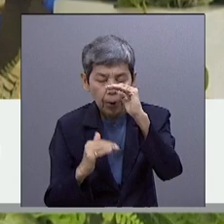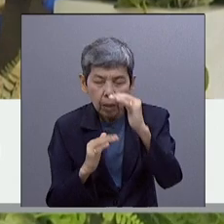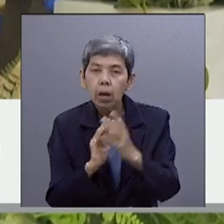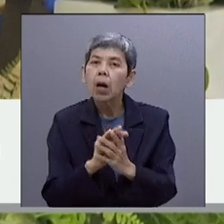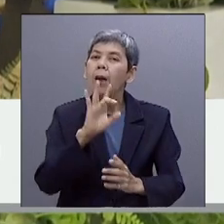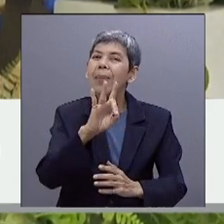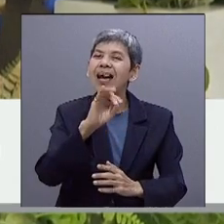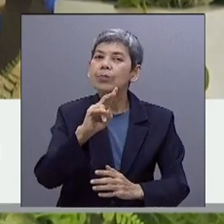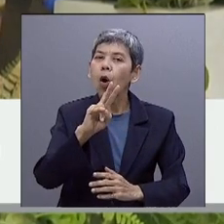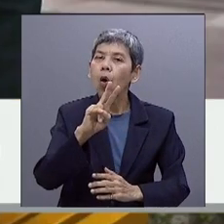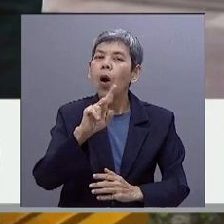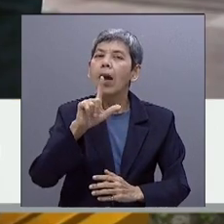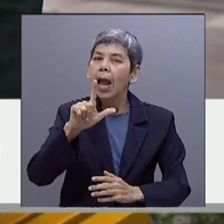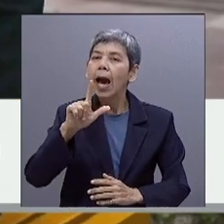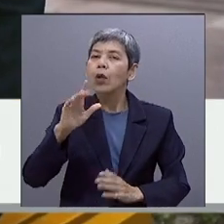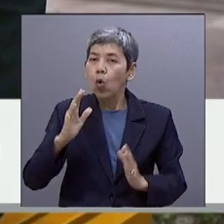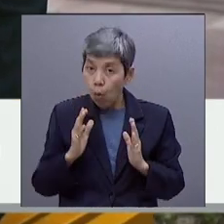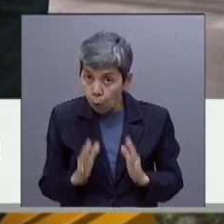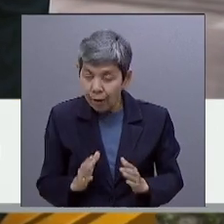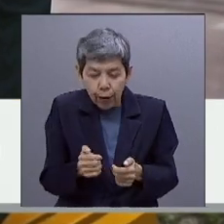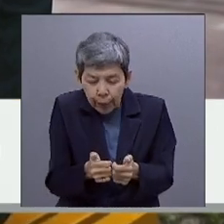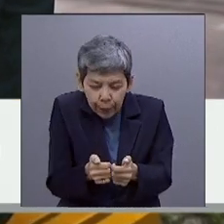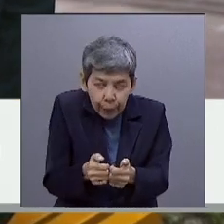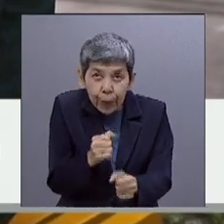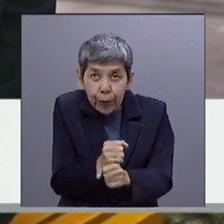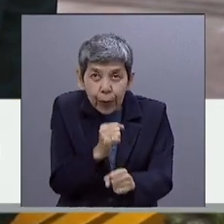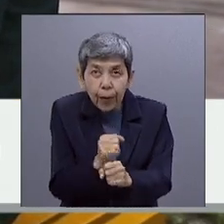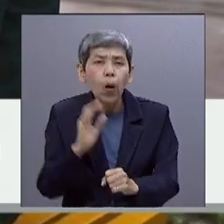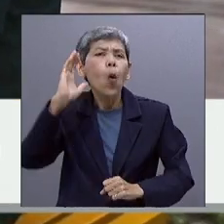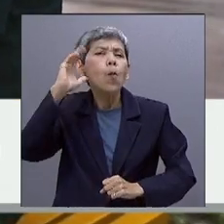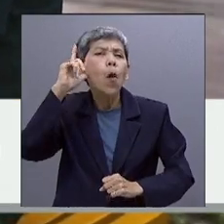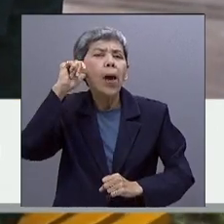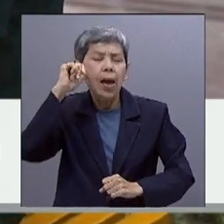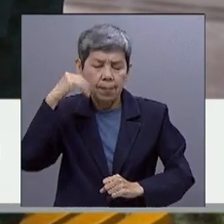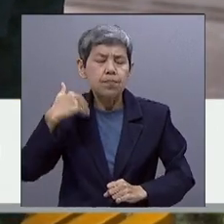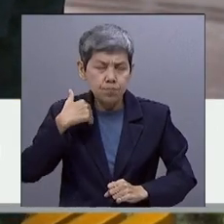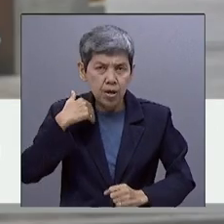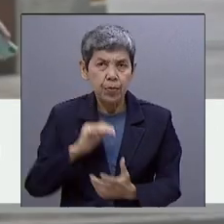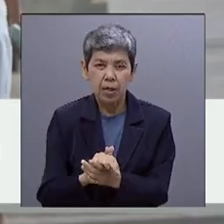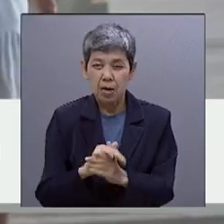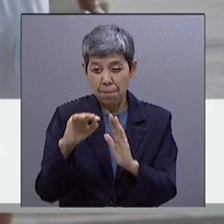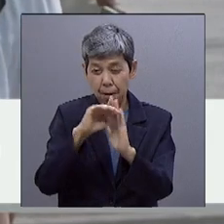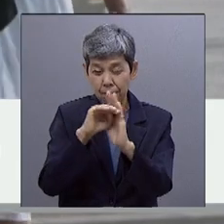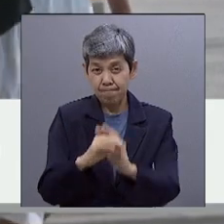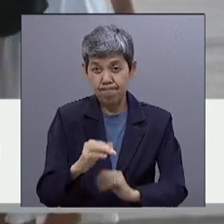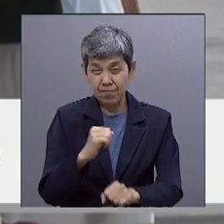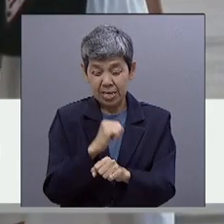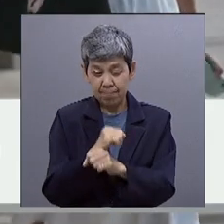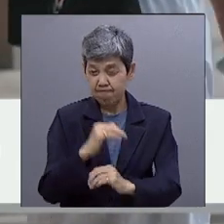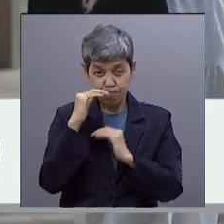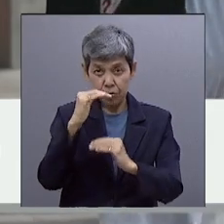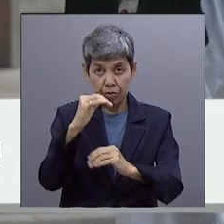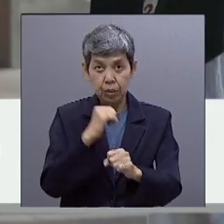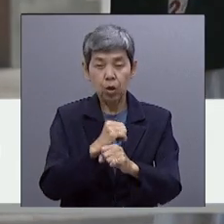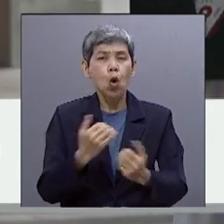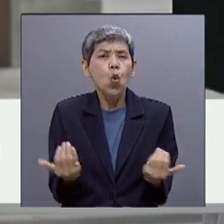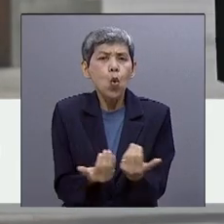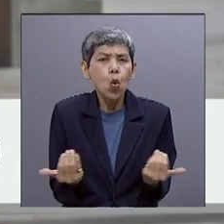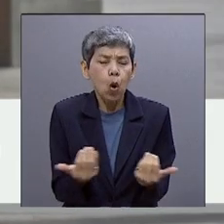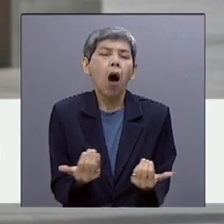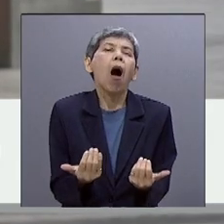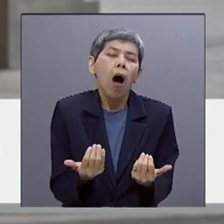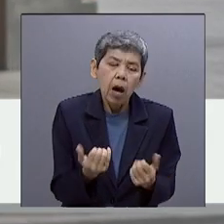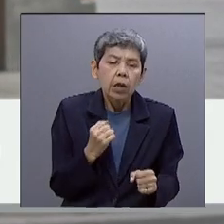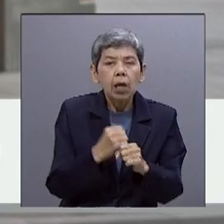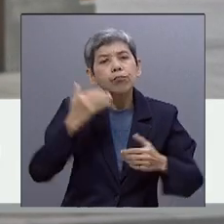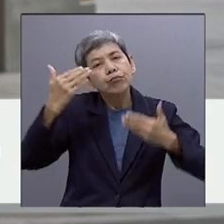เพียง 82,600,000คนเท่านั้นในขณะที่ผู้ปกครองบางคนนะคะบอกว่าข้อจำกัดในการเล่นเกมทำให้ลูกๆเนี่ยหันไป